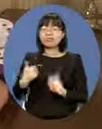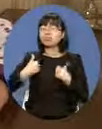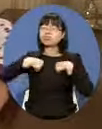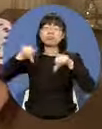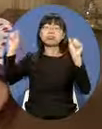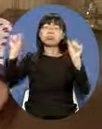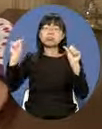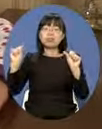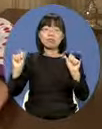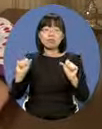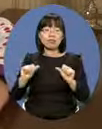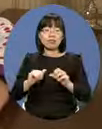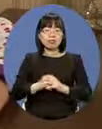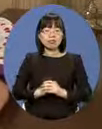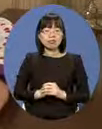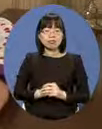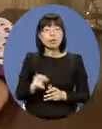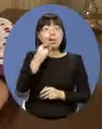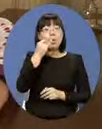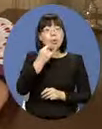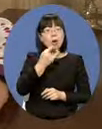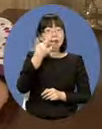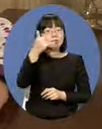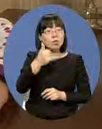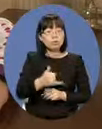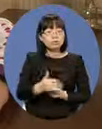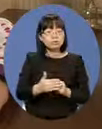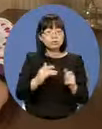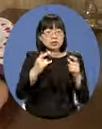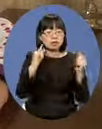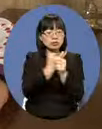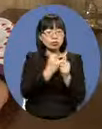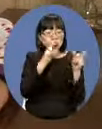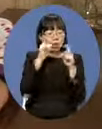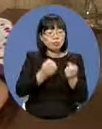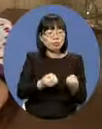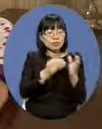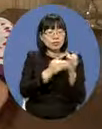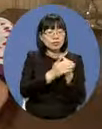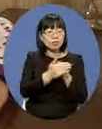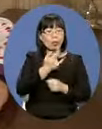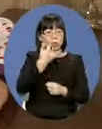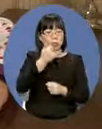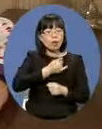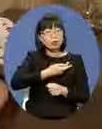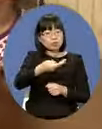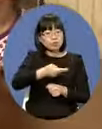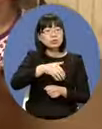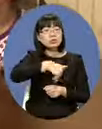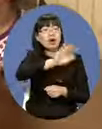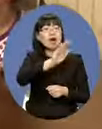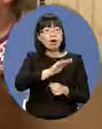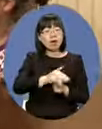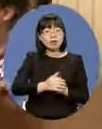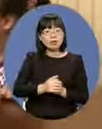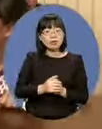그럼 난안 가. 엄마 아빠 결혼기념일이니까 엄마 엄마 아빠 둘이서 가.